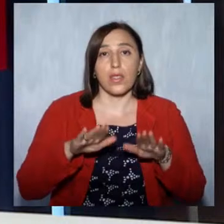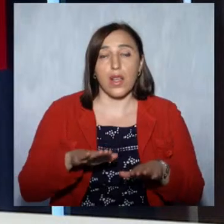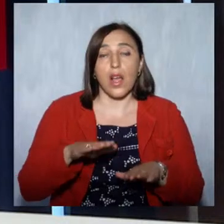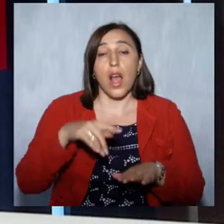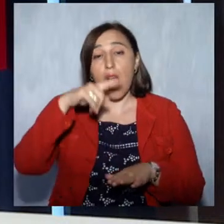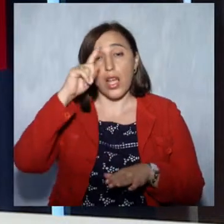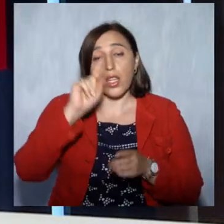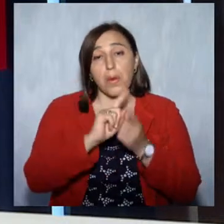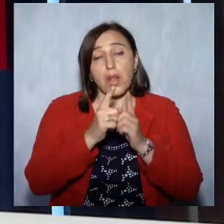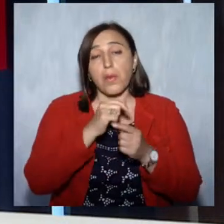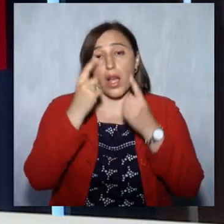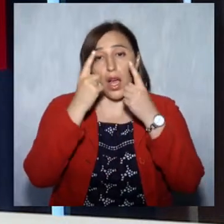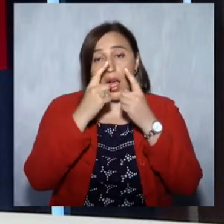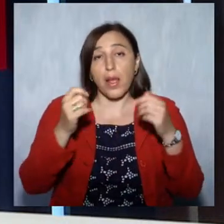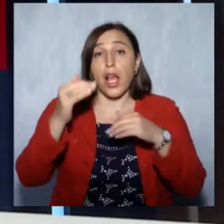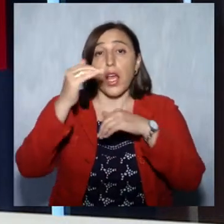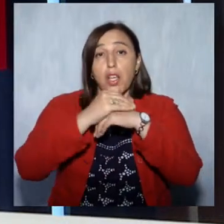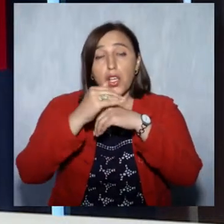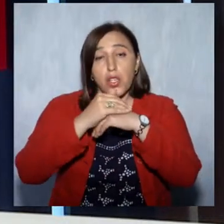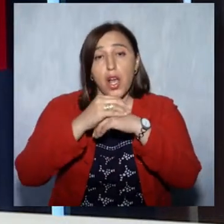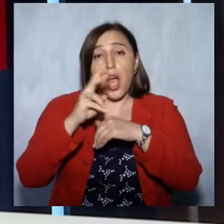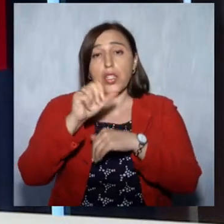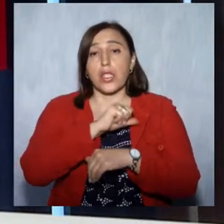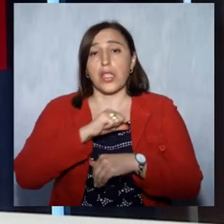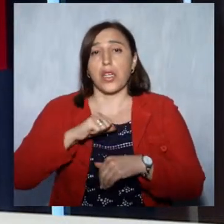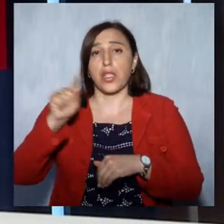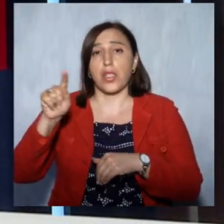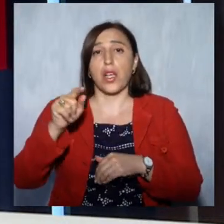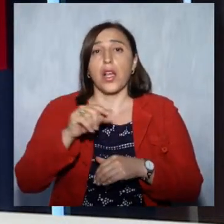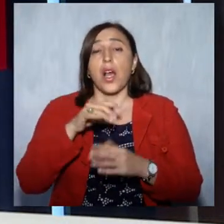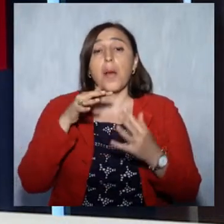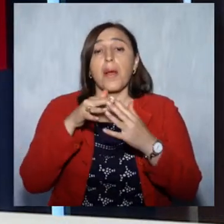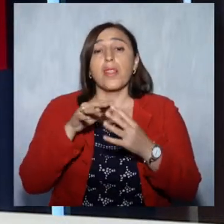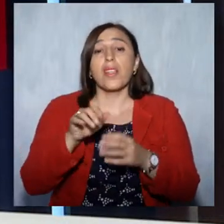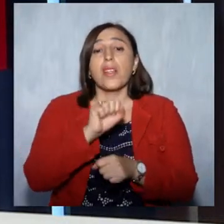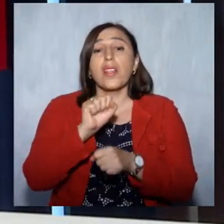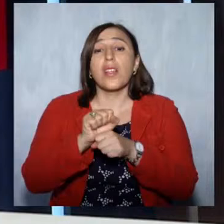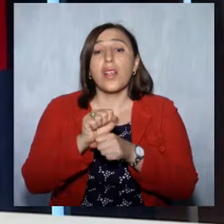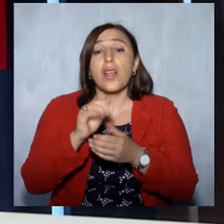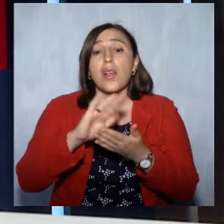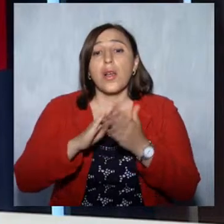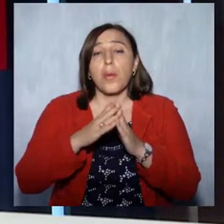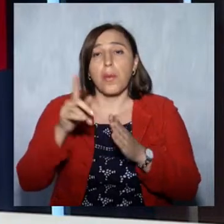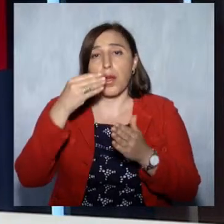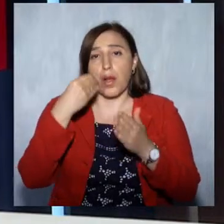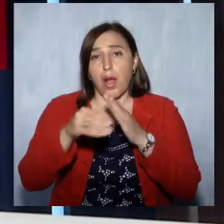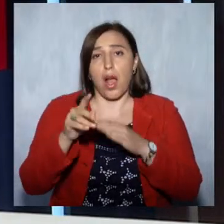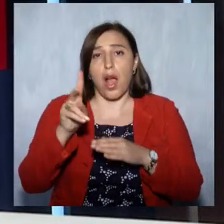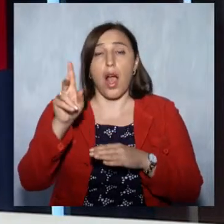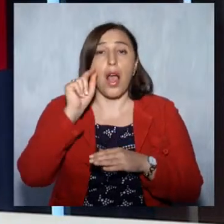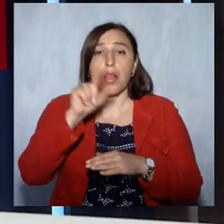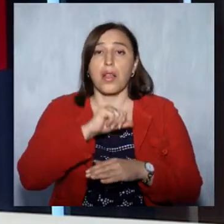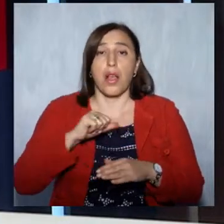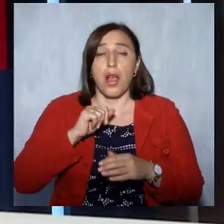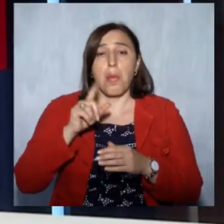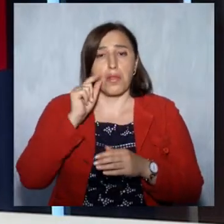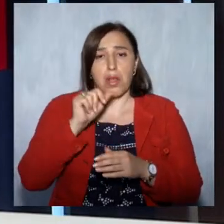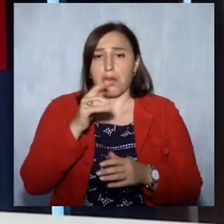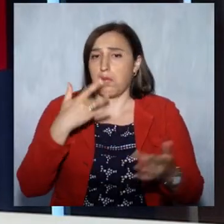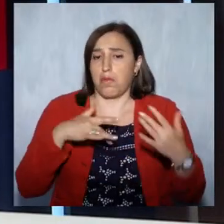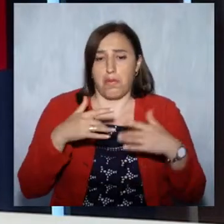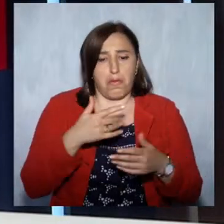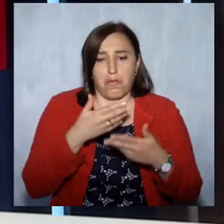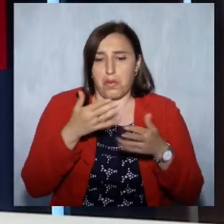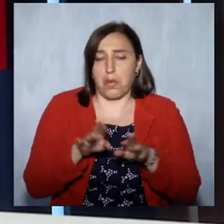Ադրբեջանը հայտարարում է, թե գիշերը Արցախի զինված ուժերն են խախտել հրադադարի ռեժիմը, ինչը հայկական կողմը հերքում է։